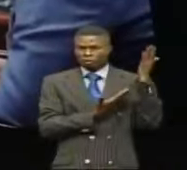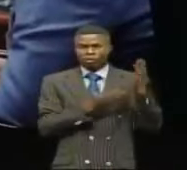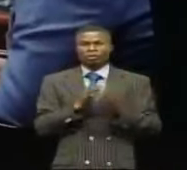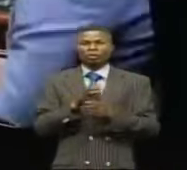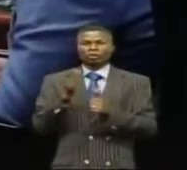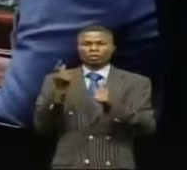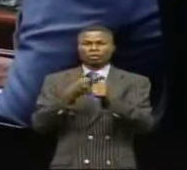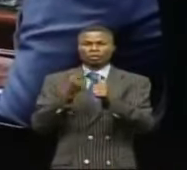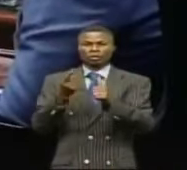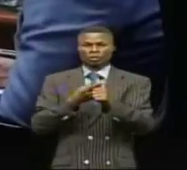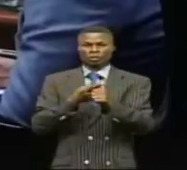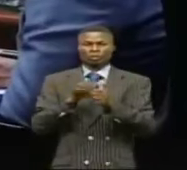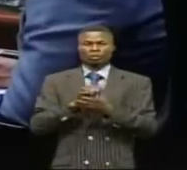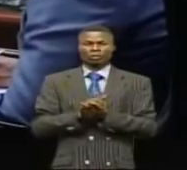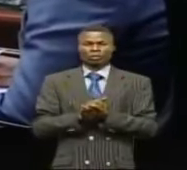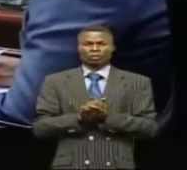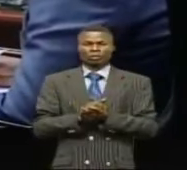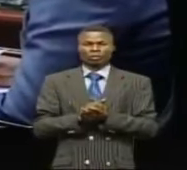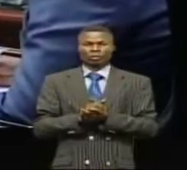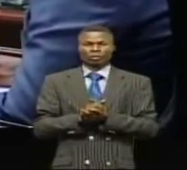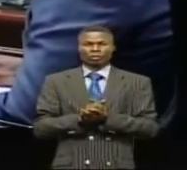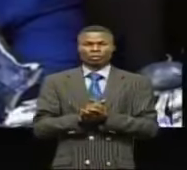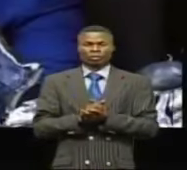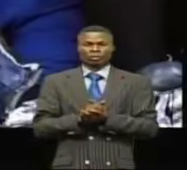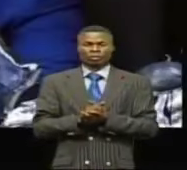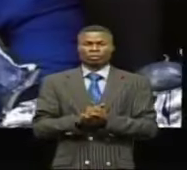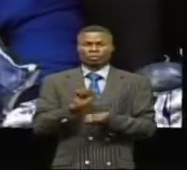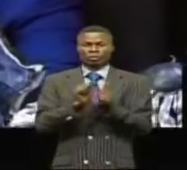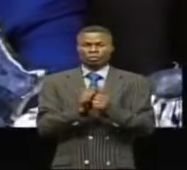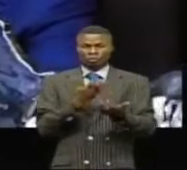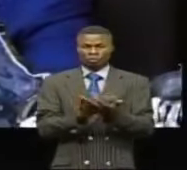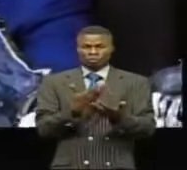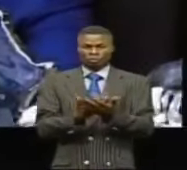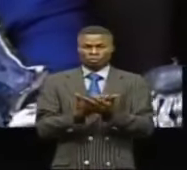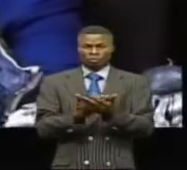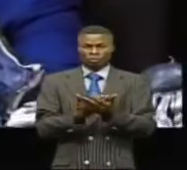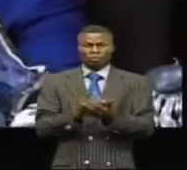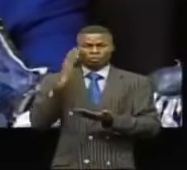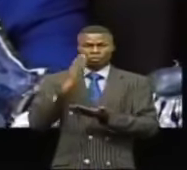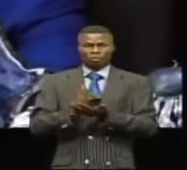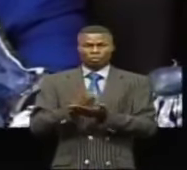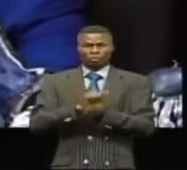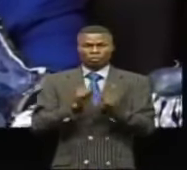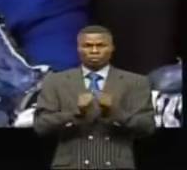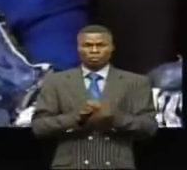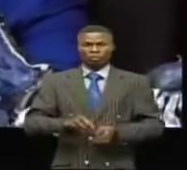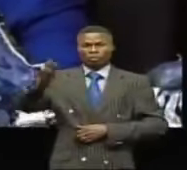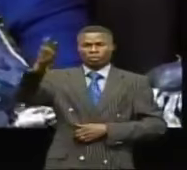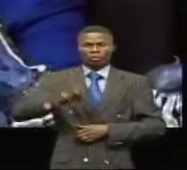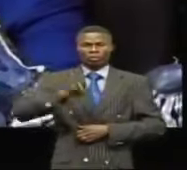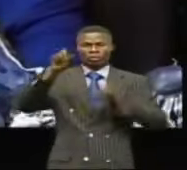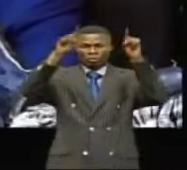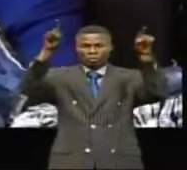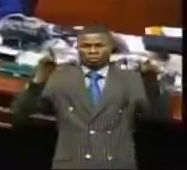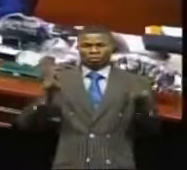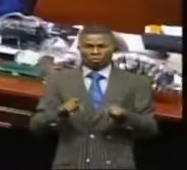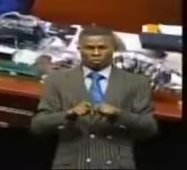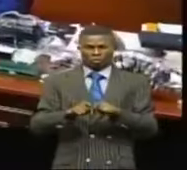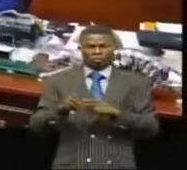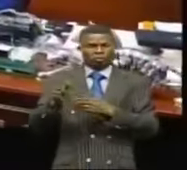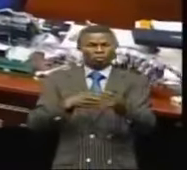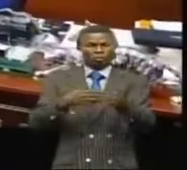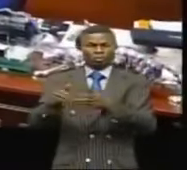savoir 1. De l'urgence de faire atterrir le processus de migration de la télévision analogique